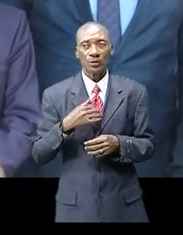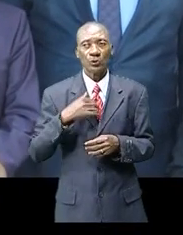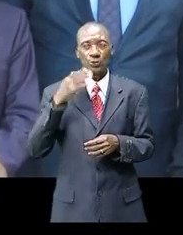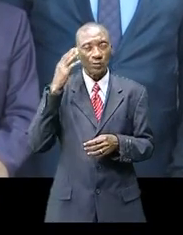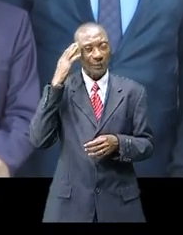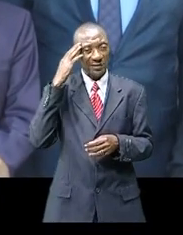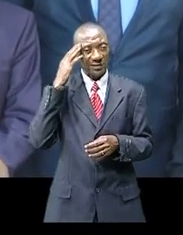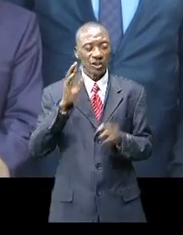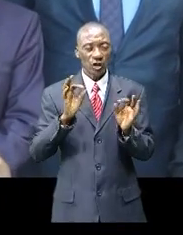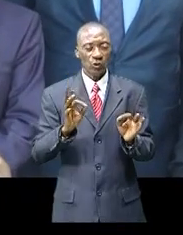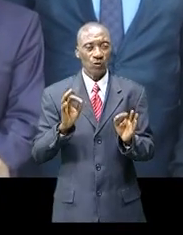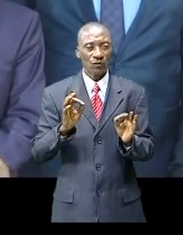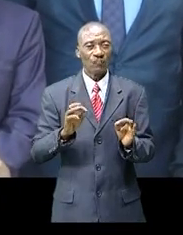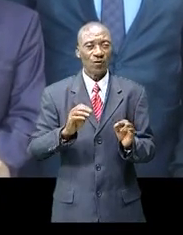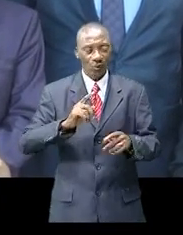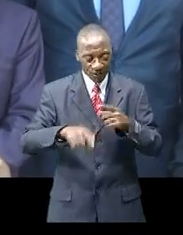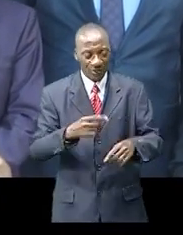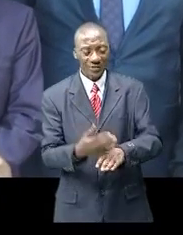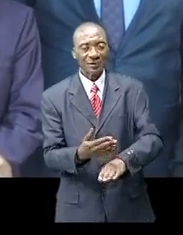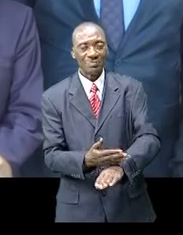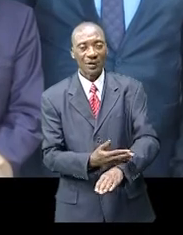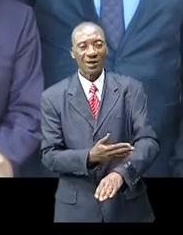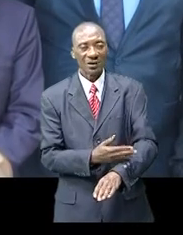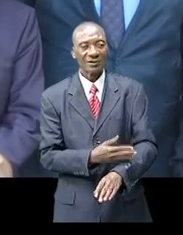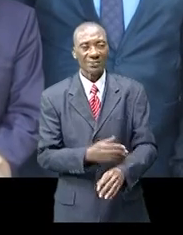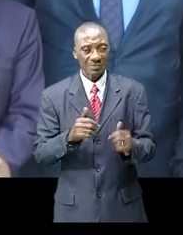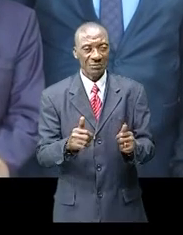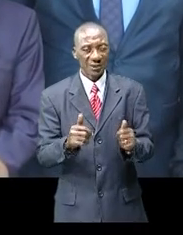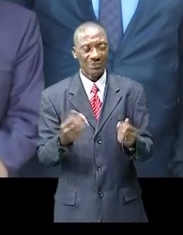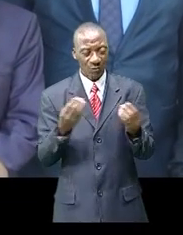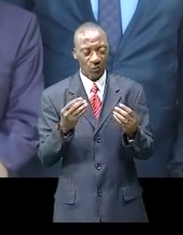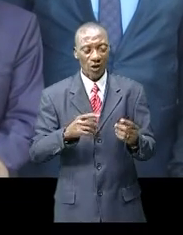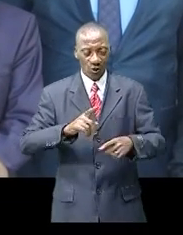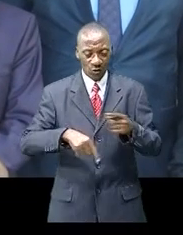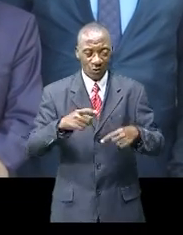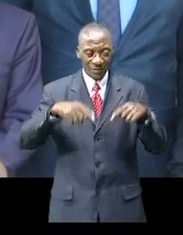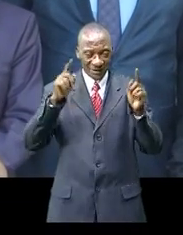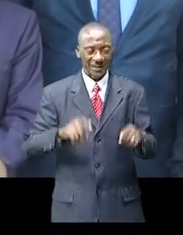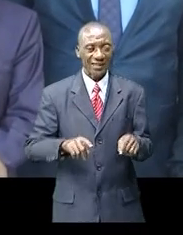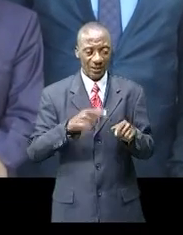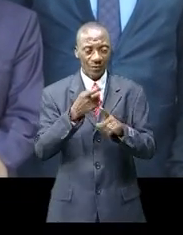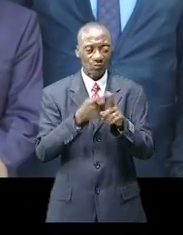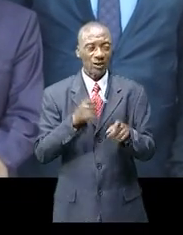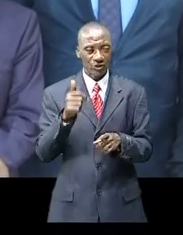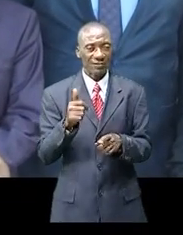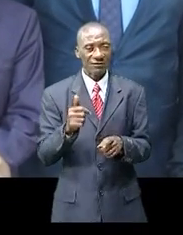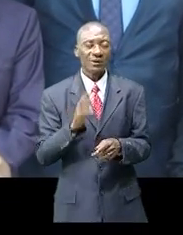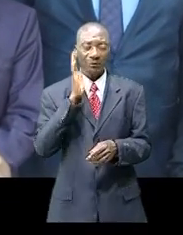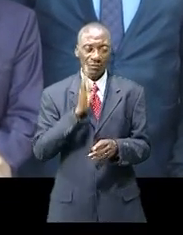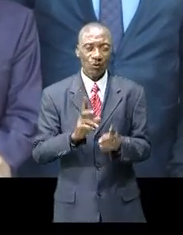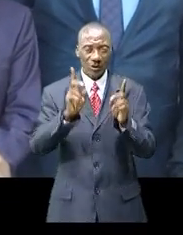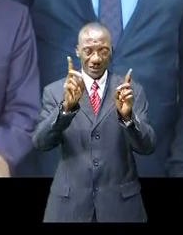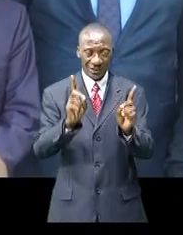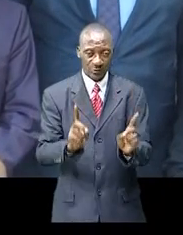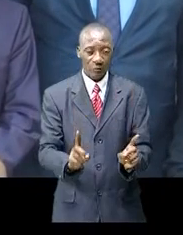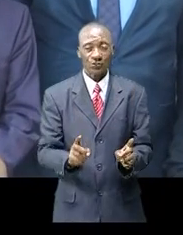nouveau départ, qui tombe bien parce que c'est le début de l'année, donc nous sommes dans des bonnes dispositions, les uns et les autres, et nous